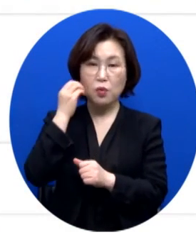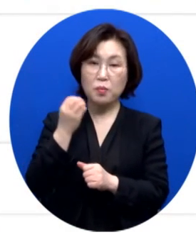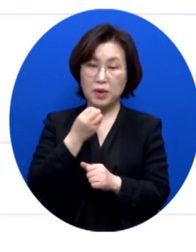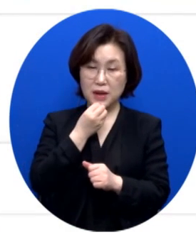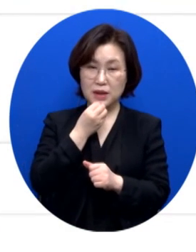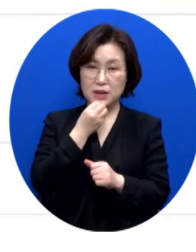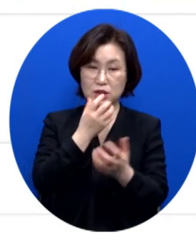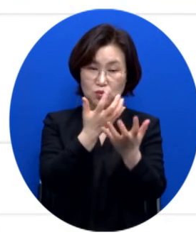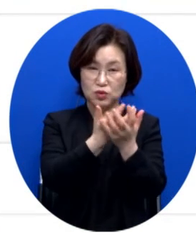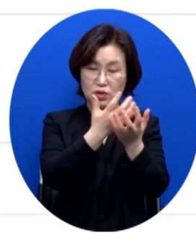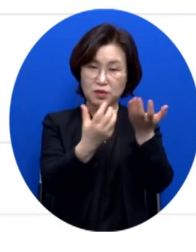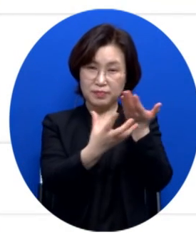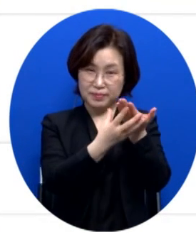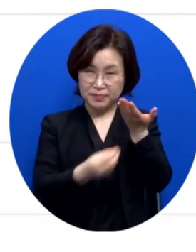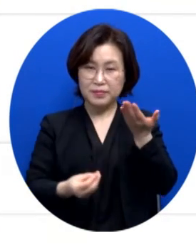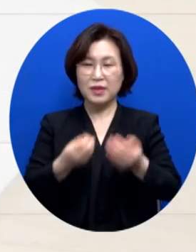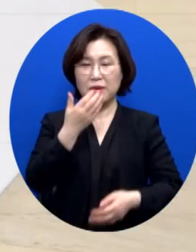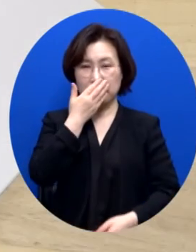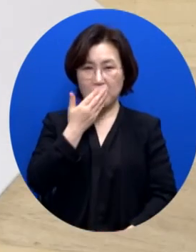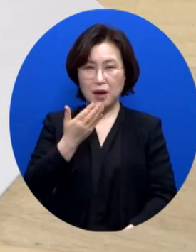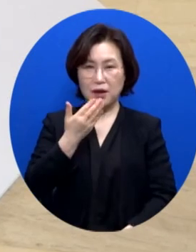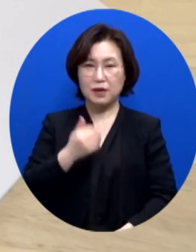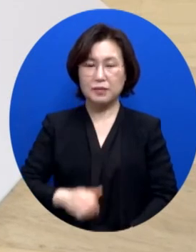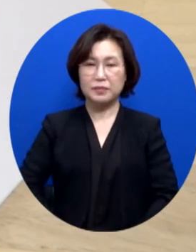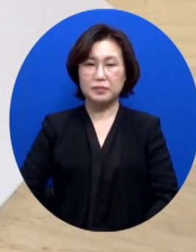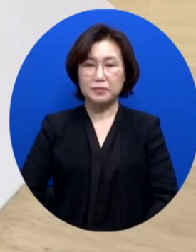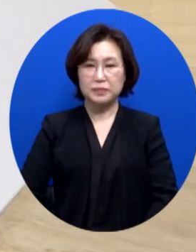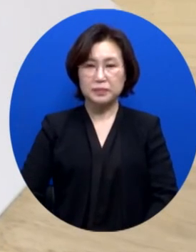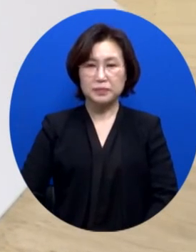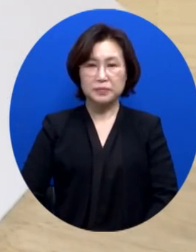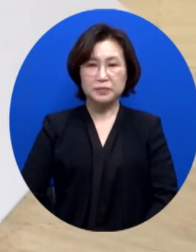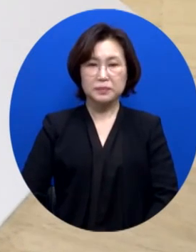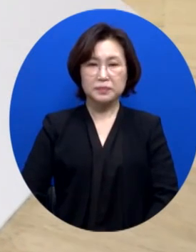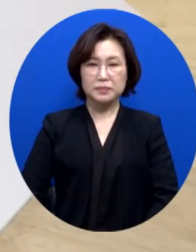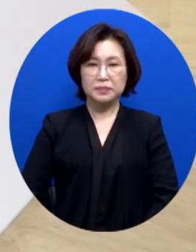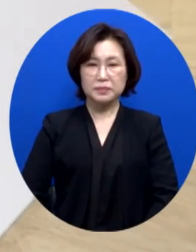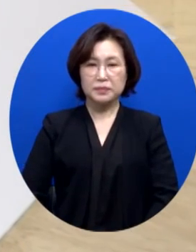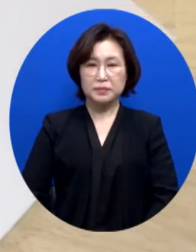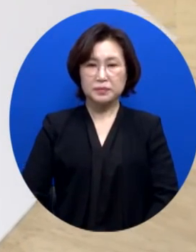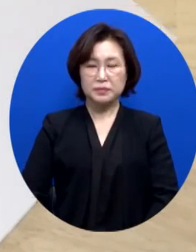문서로 내려받을 수 있습니다 cts 뉴스 최대 지닙니다